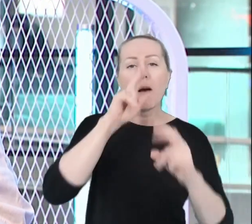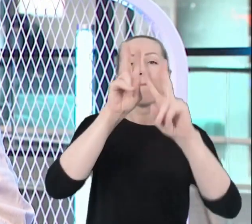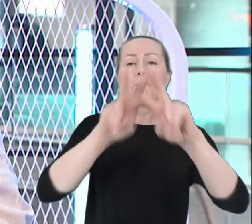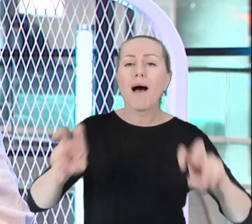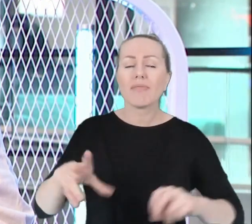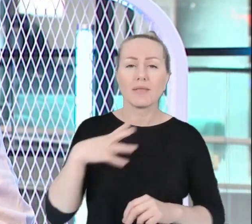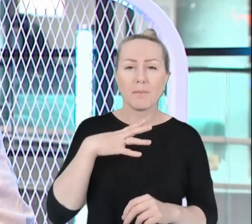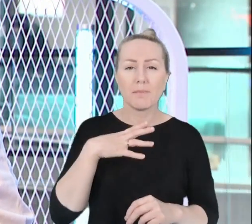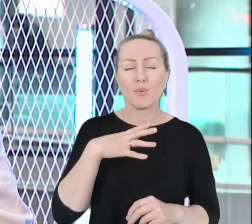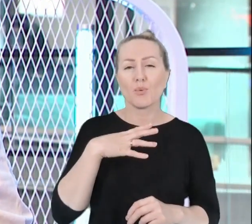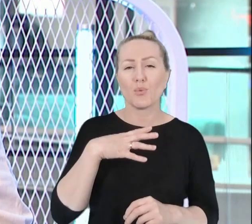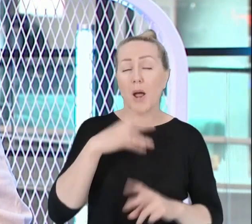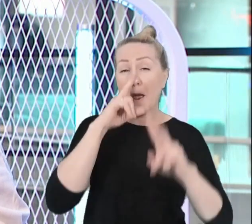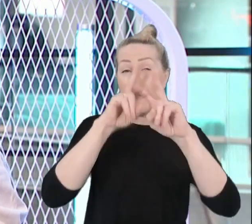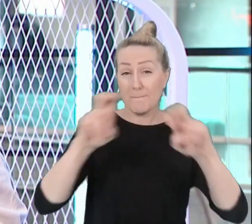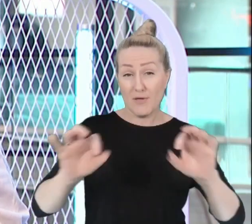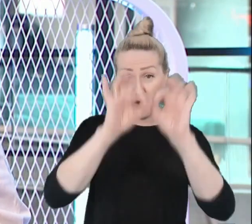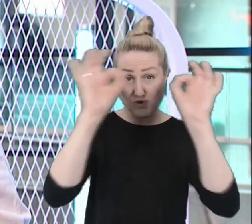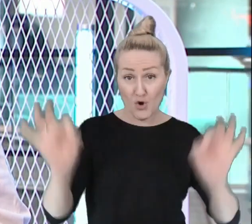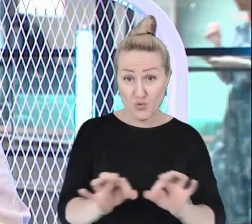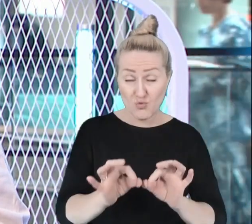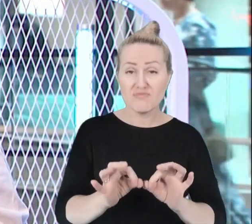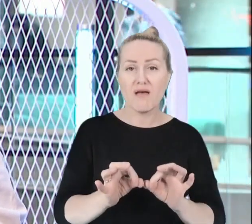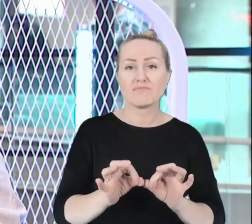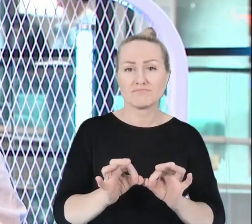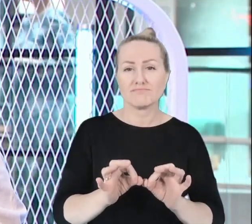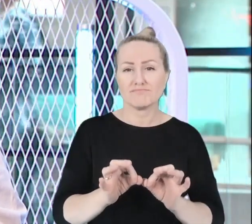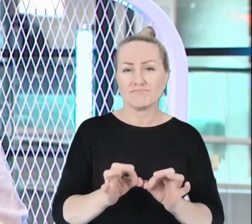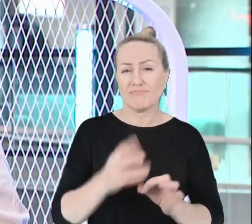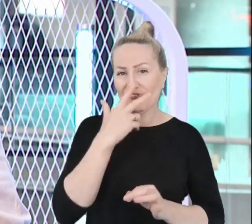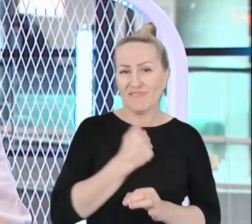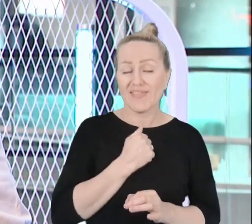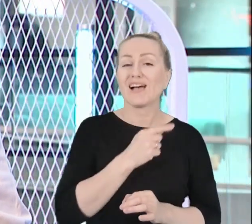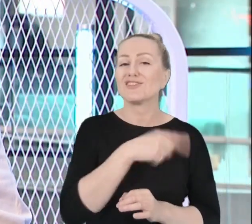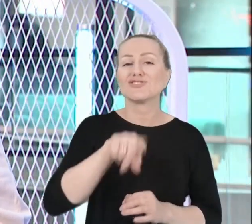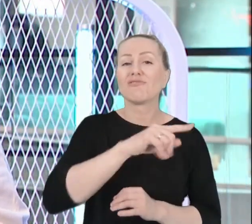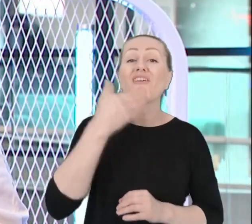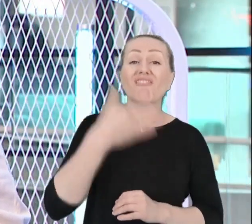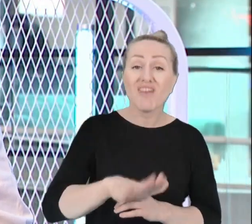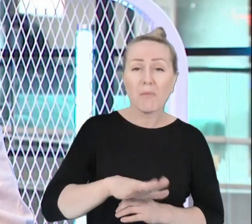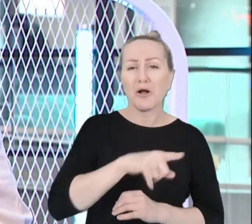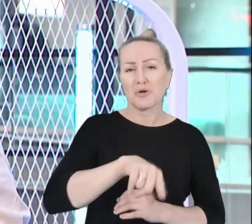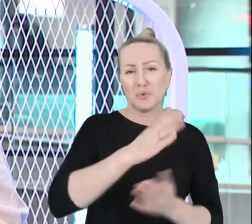z badań wynika, że objęte, czy do wypalenia przyznaje się około tam